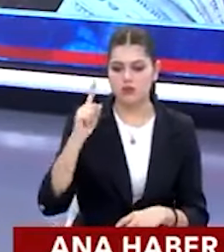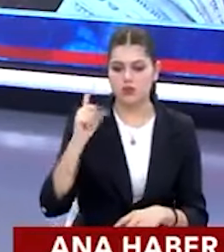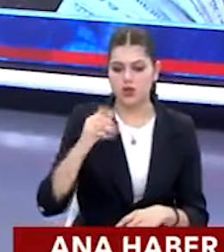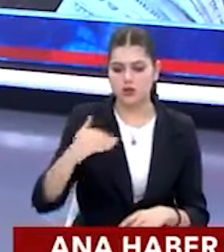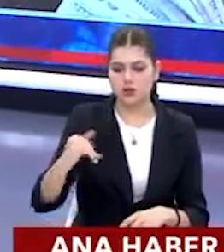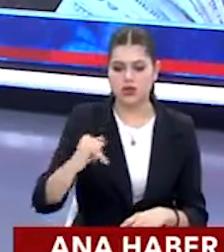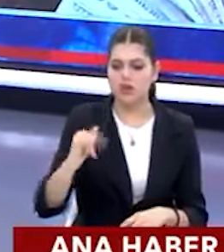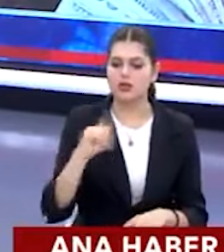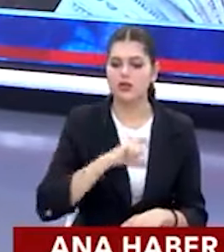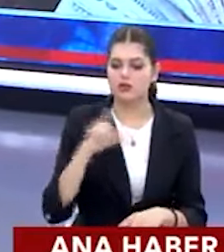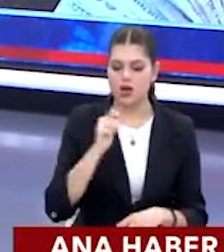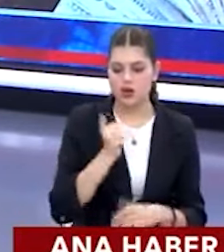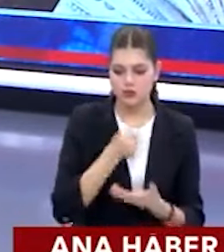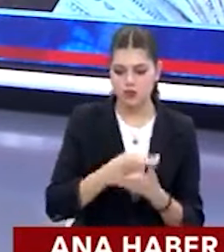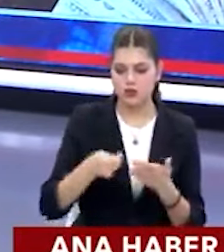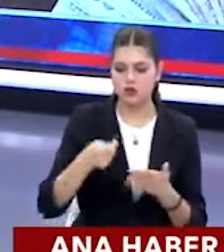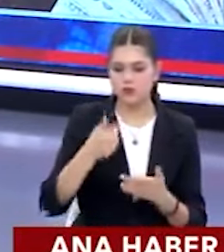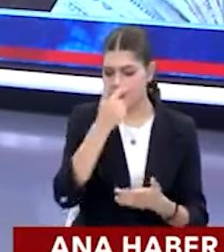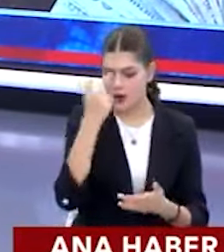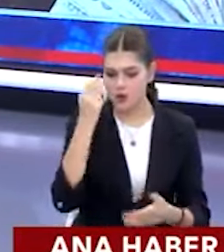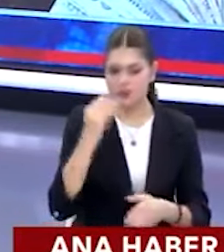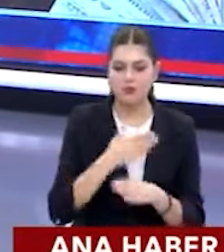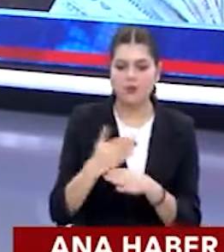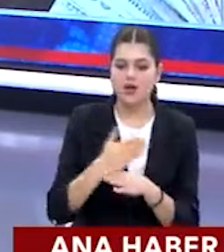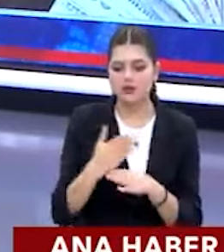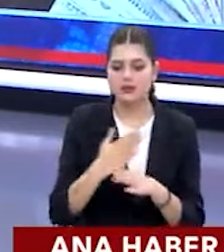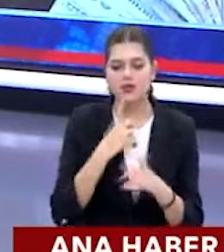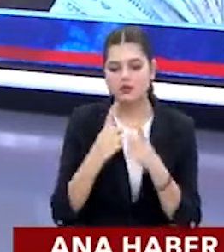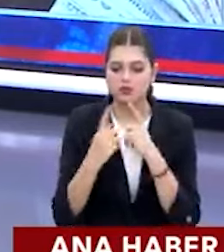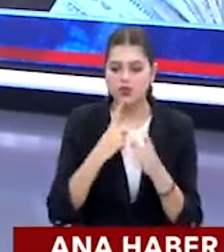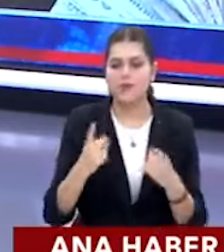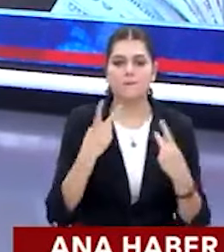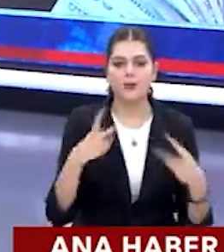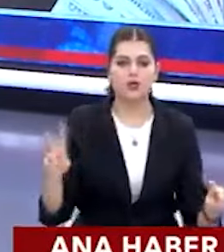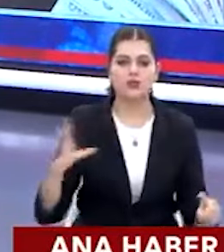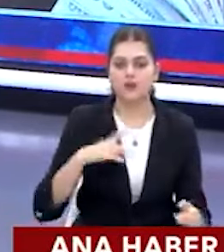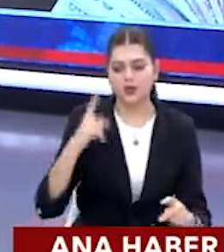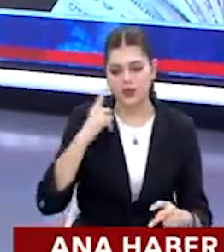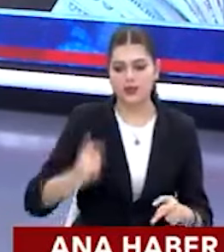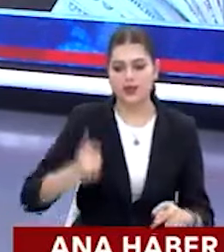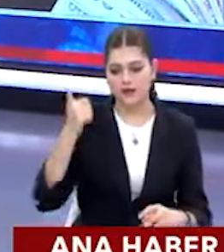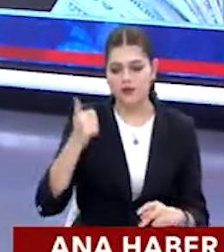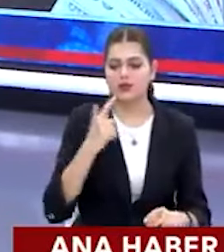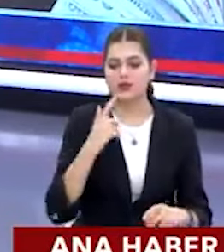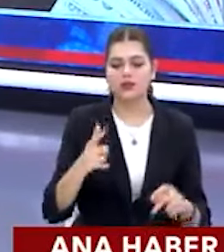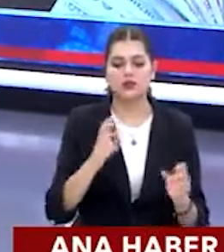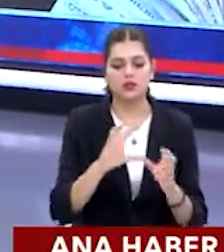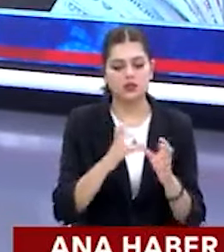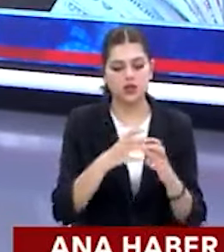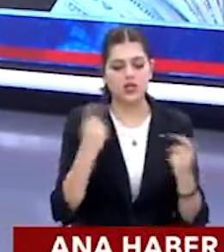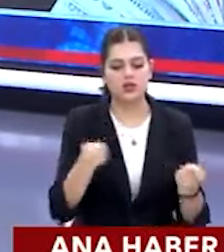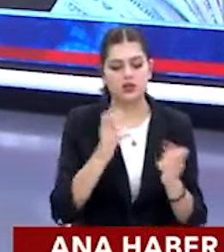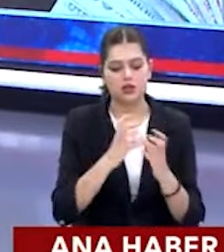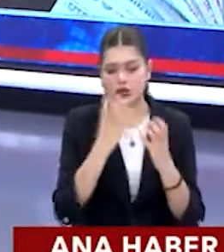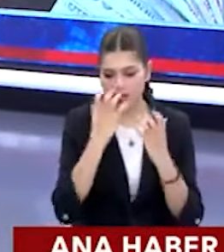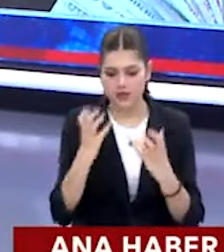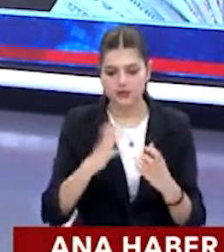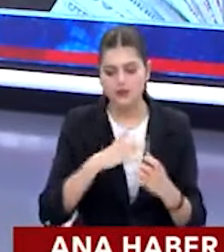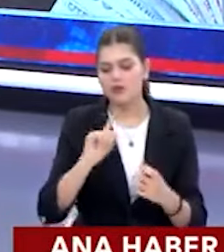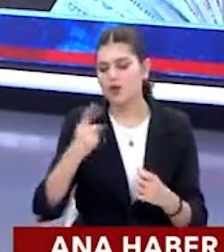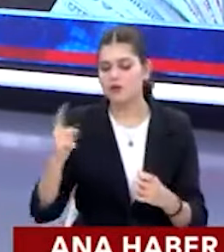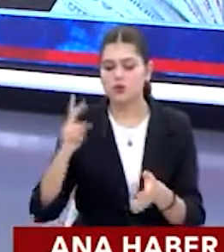Artık asgari ücretin belirlenmesi için pazarlıklar başlıyor. Bu pazarlıklar hükümet kanadıyla sendikalar arasında olacak.